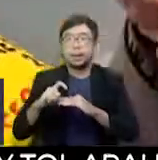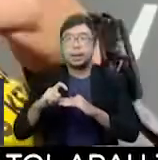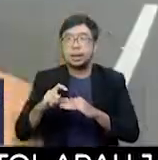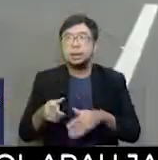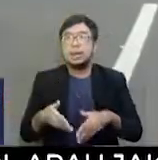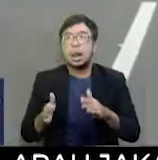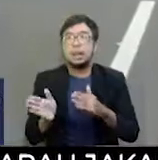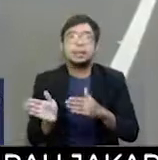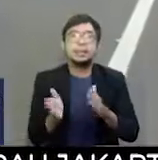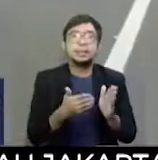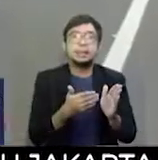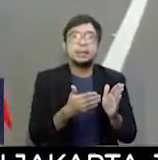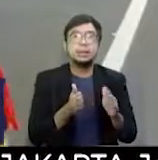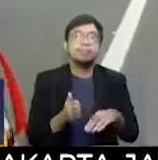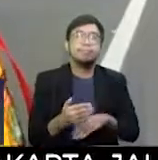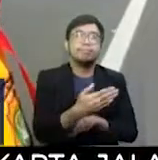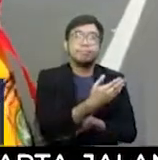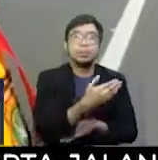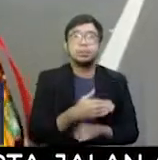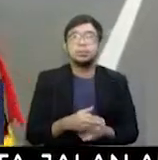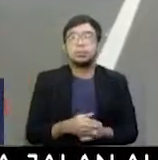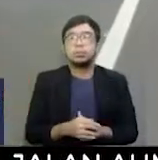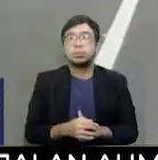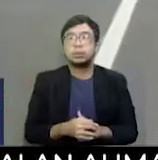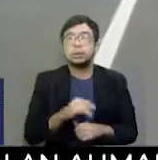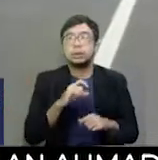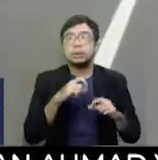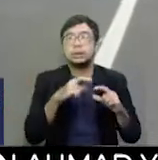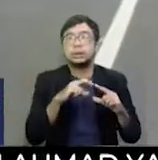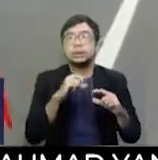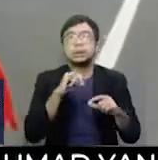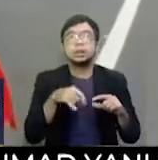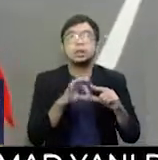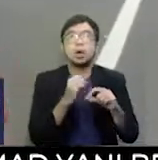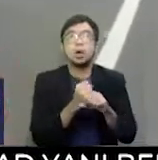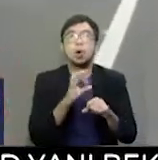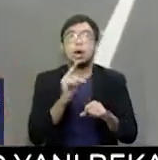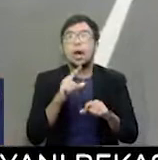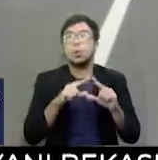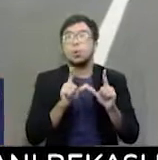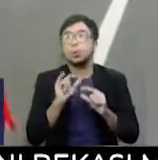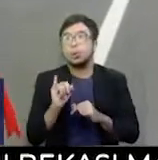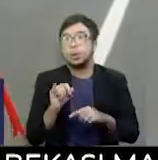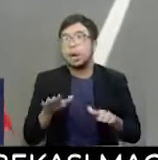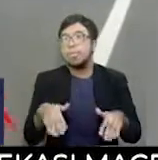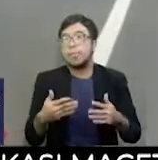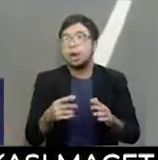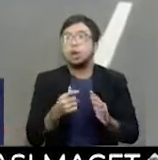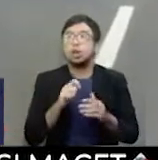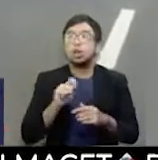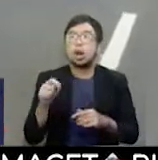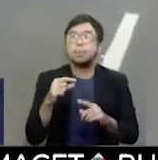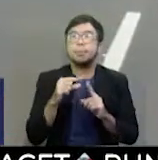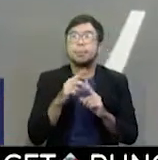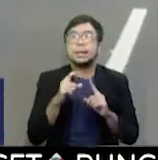dari kiri ini dia bisa ke arah Jagorawi, atau juga dia ke arah tol Priuk. Termasuk juga yang